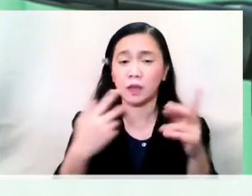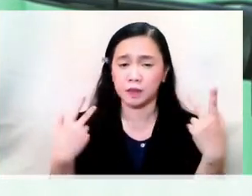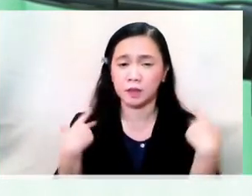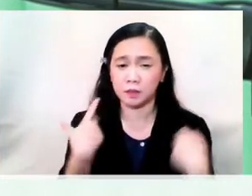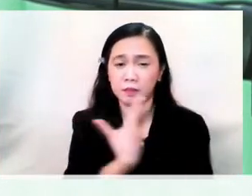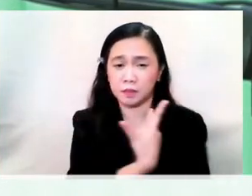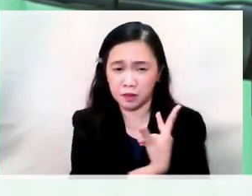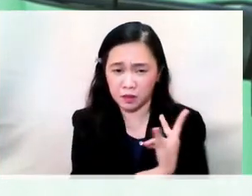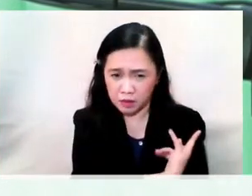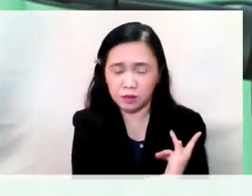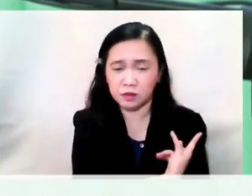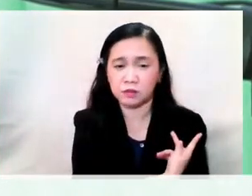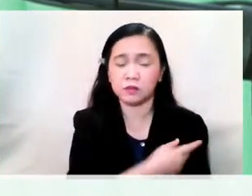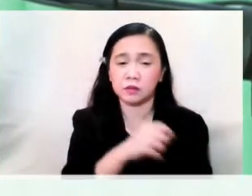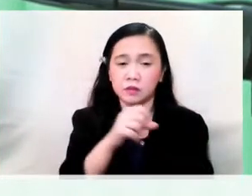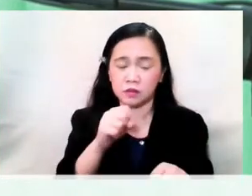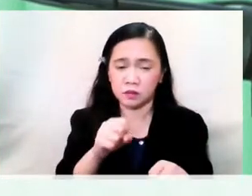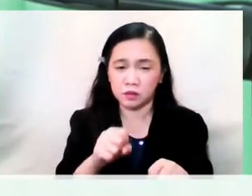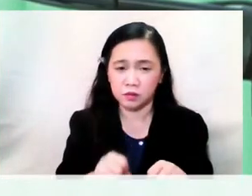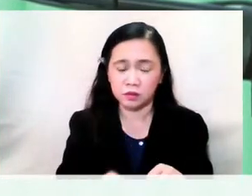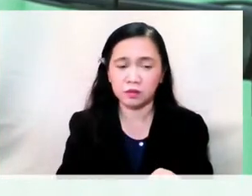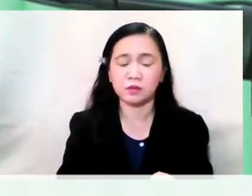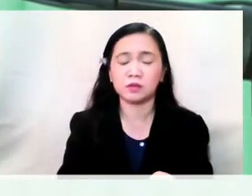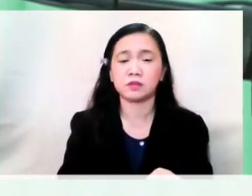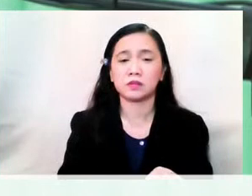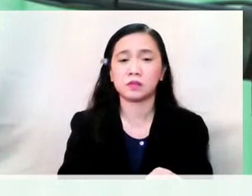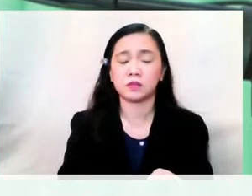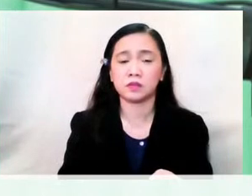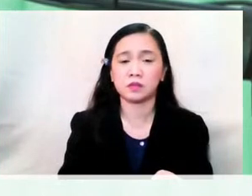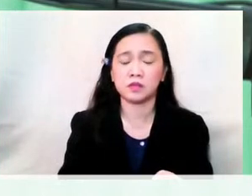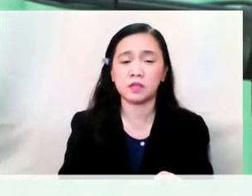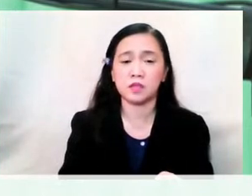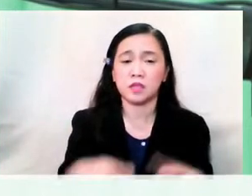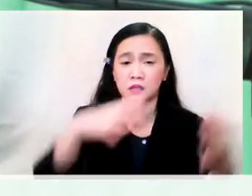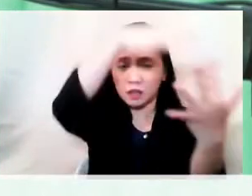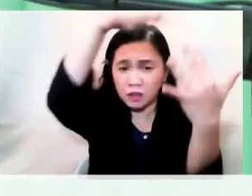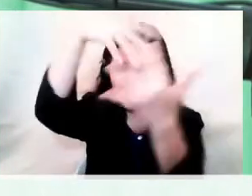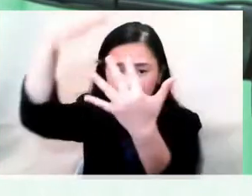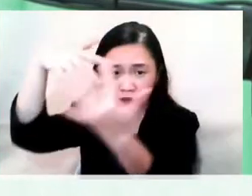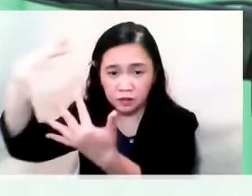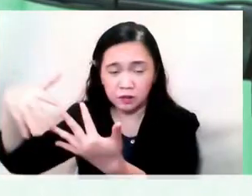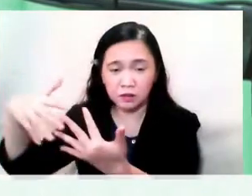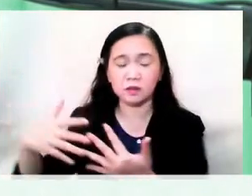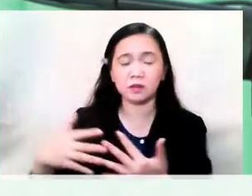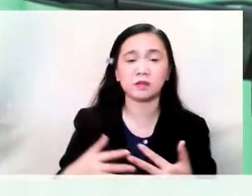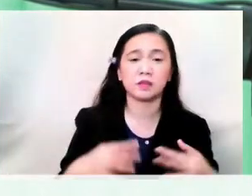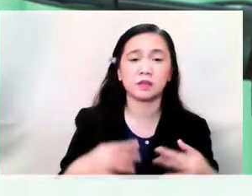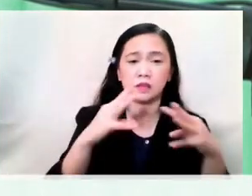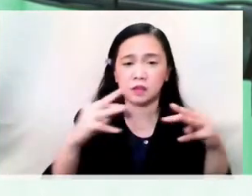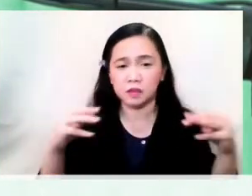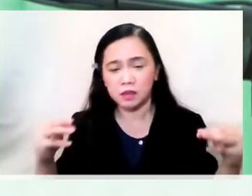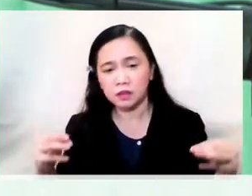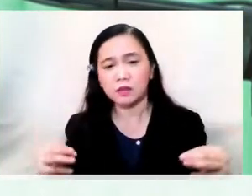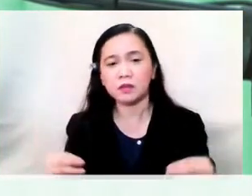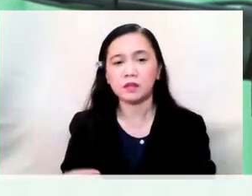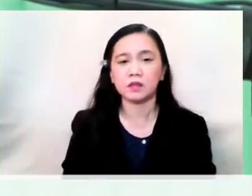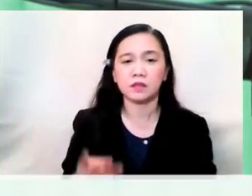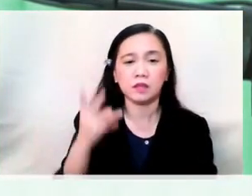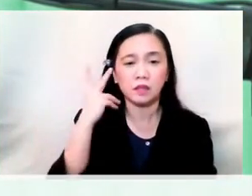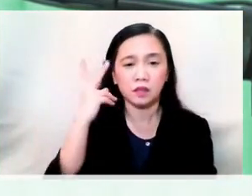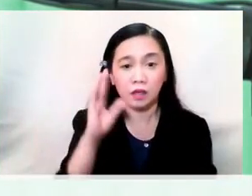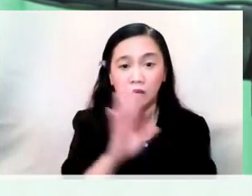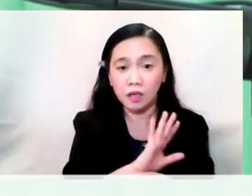para makalabas na tayo uli sa mga malls, makapanood na ng sine, makatravel na tayo sa